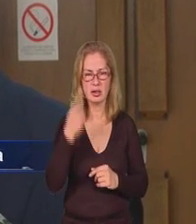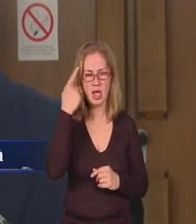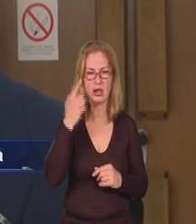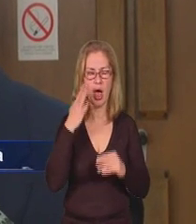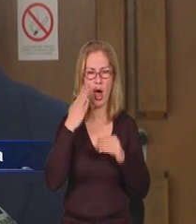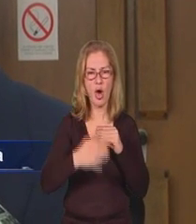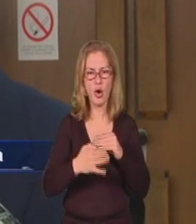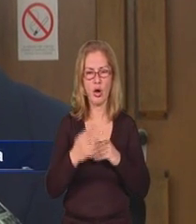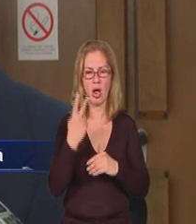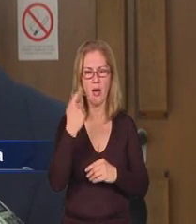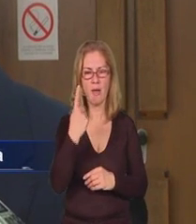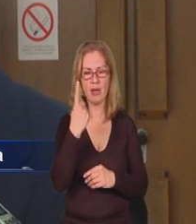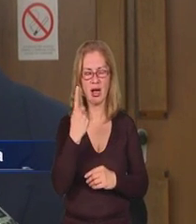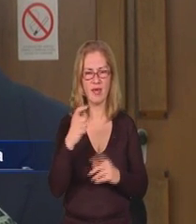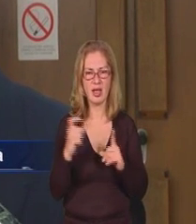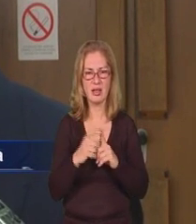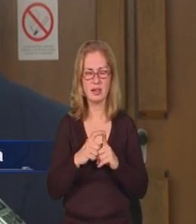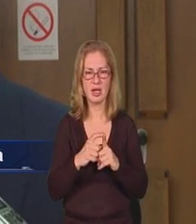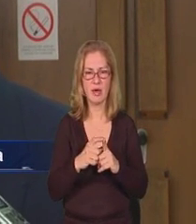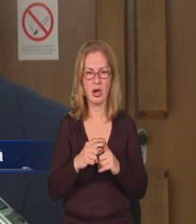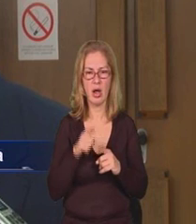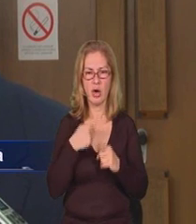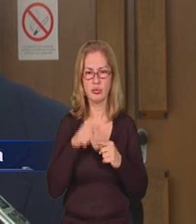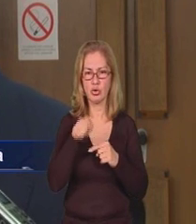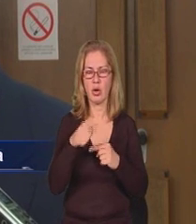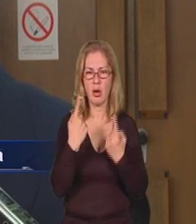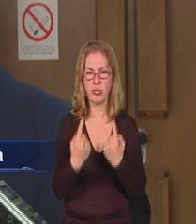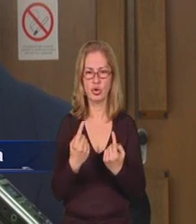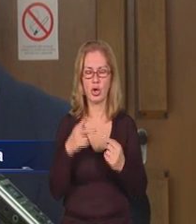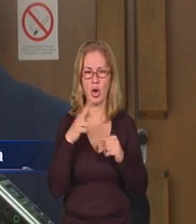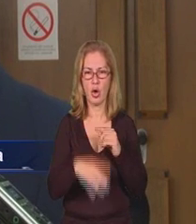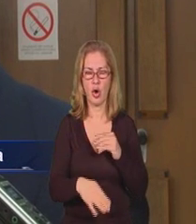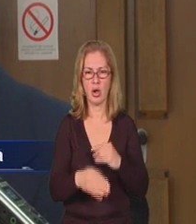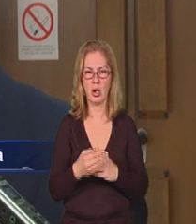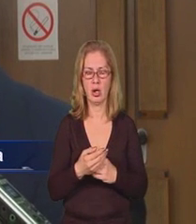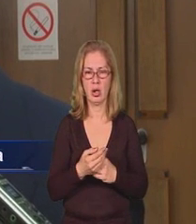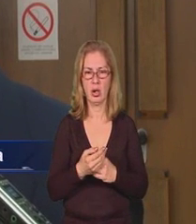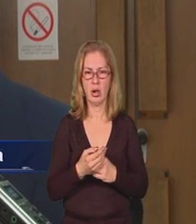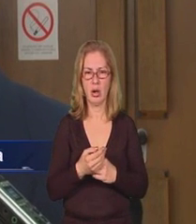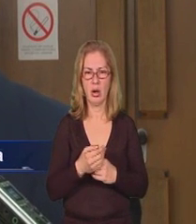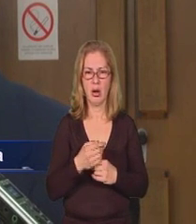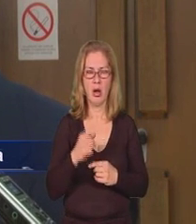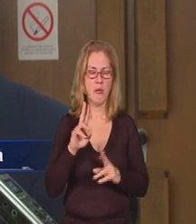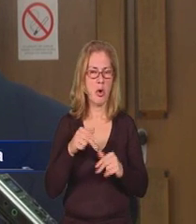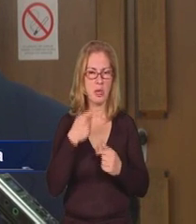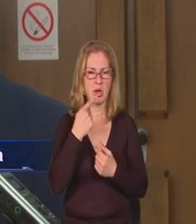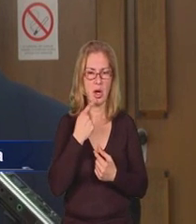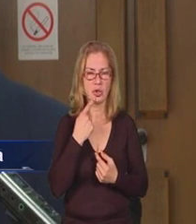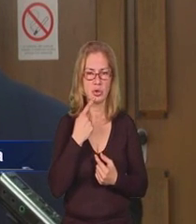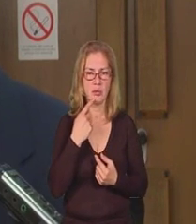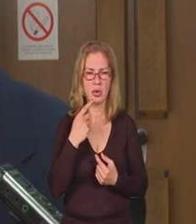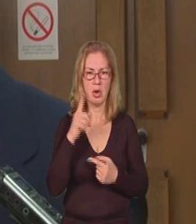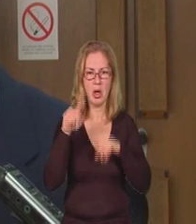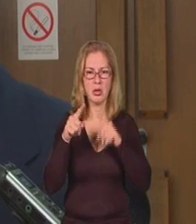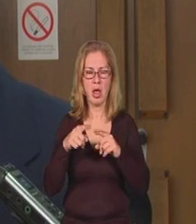decembar, zato i postoje rokovi da se u rokovima uradi, ne znam šta je. To je kao kad bi neko rekao, moram da parafraziram i banalizom, da je neko